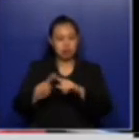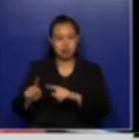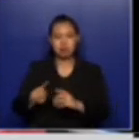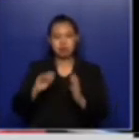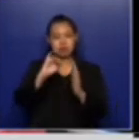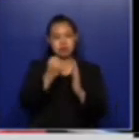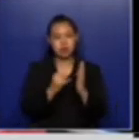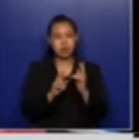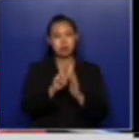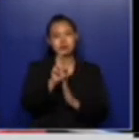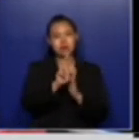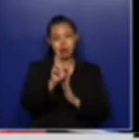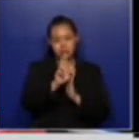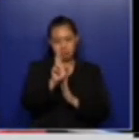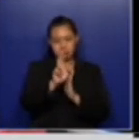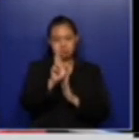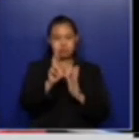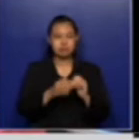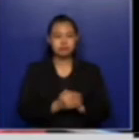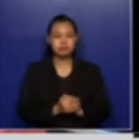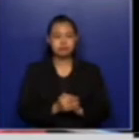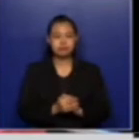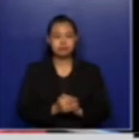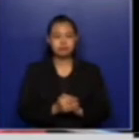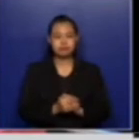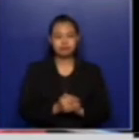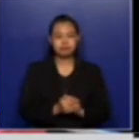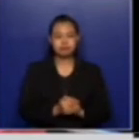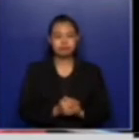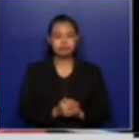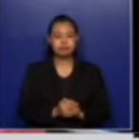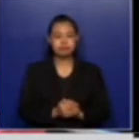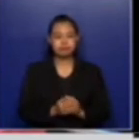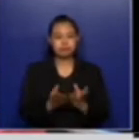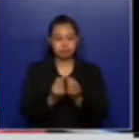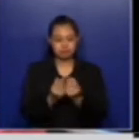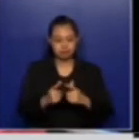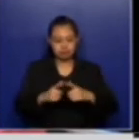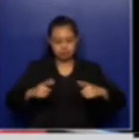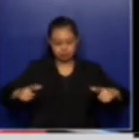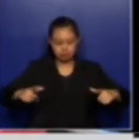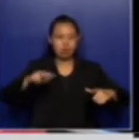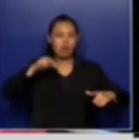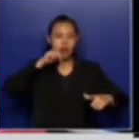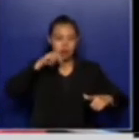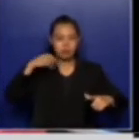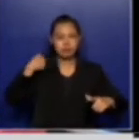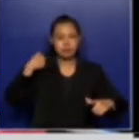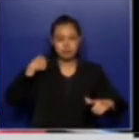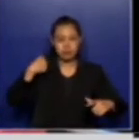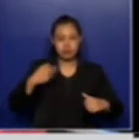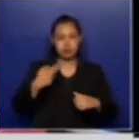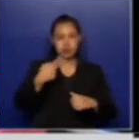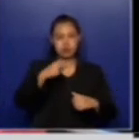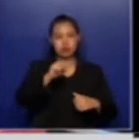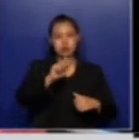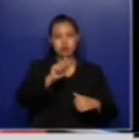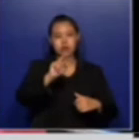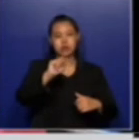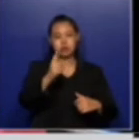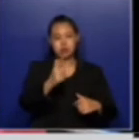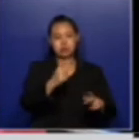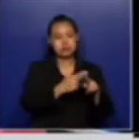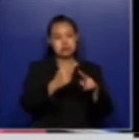ที่ฉันขอยกตัวอย่างจังหวัดเชียงรายว่าจังหวัดเชียงรายเนี่ยมีพื้นที่ชุ่มน้ำคือหนองมงคายมีหนองหลว